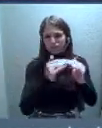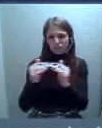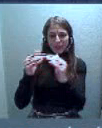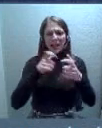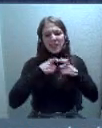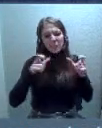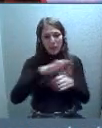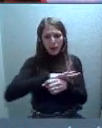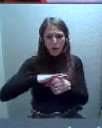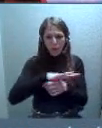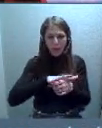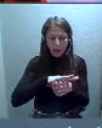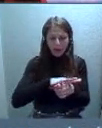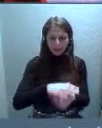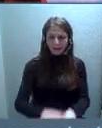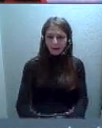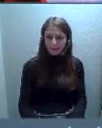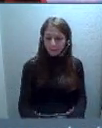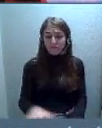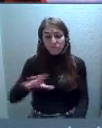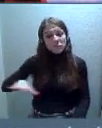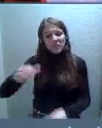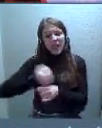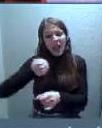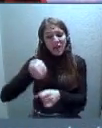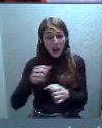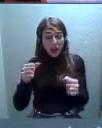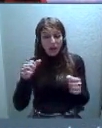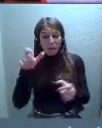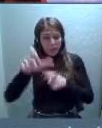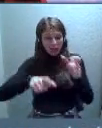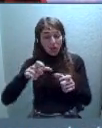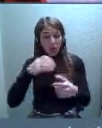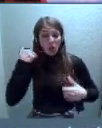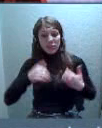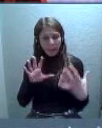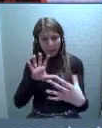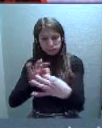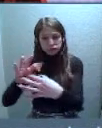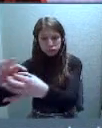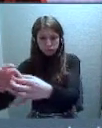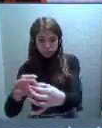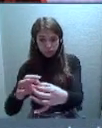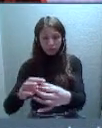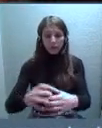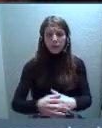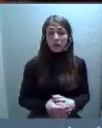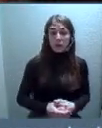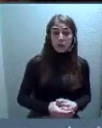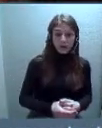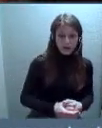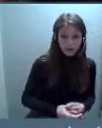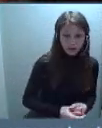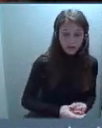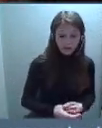minorités, toutes les personnes différentes de nos sociétés dans un but de vivre ensemble. Et c'est